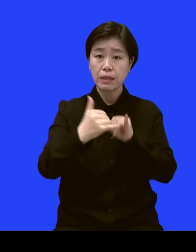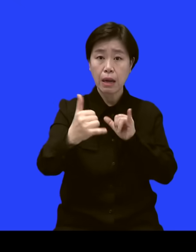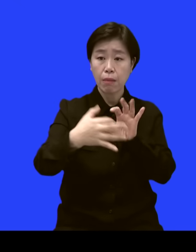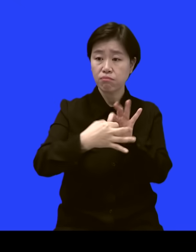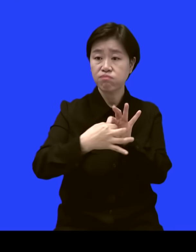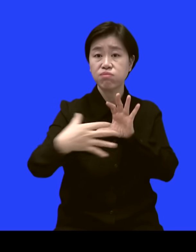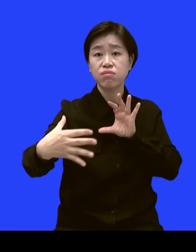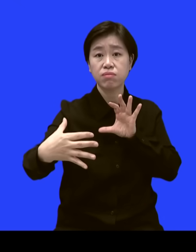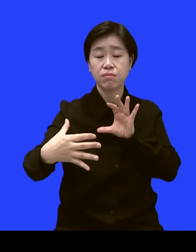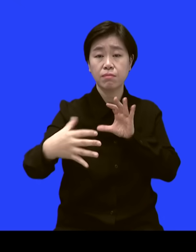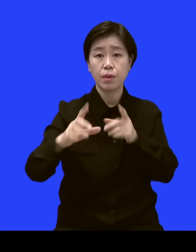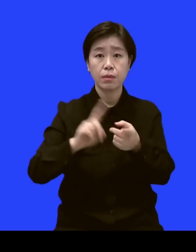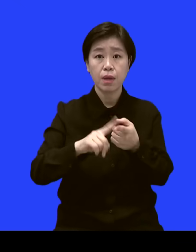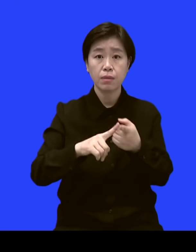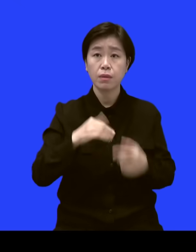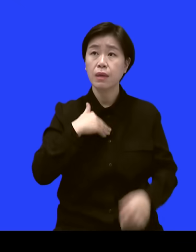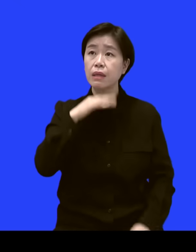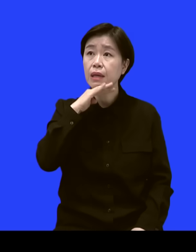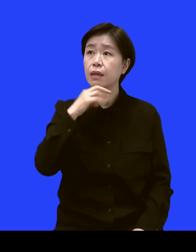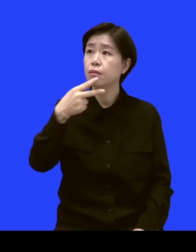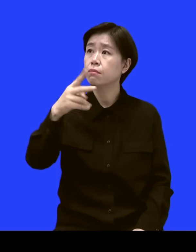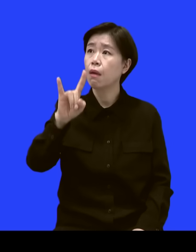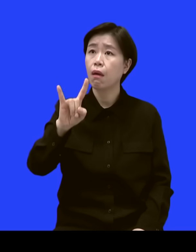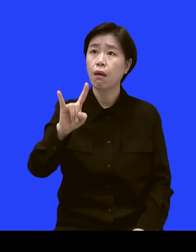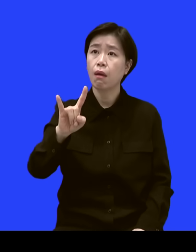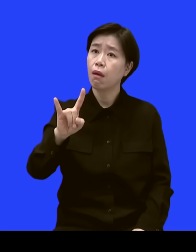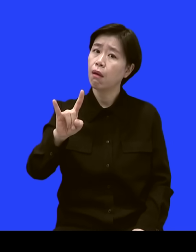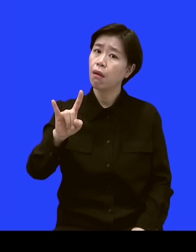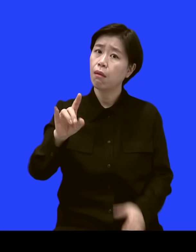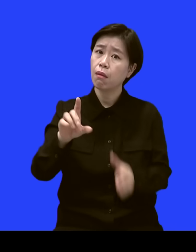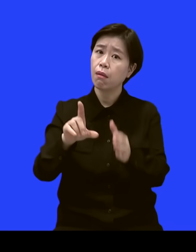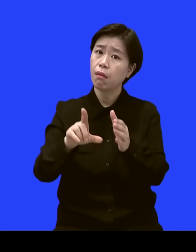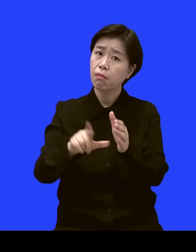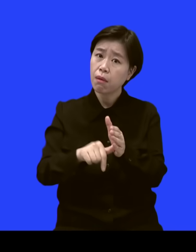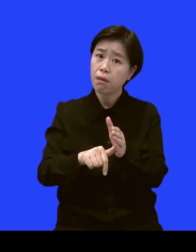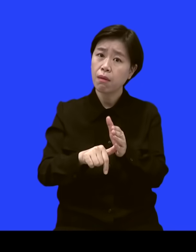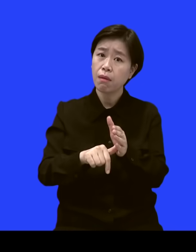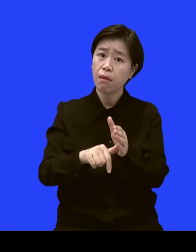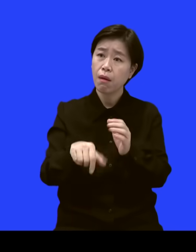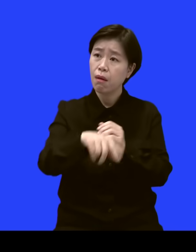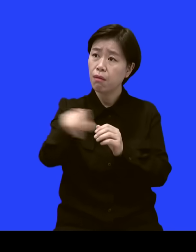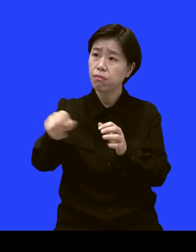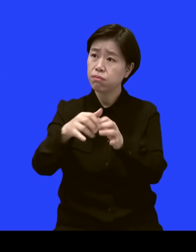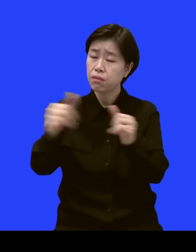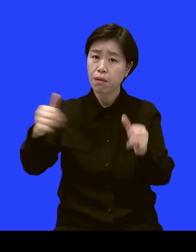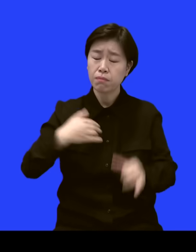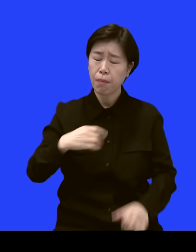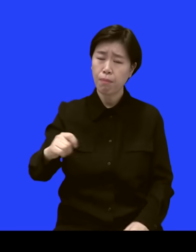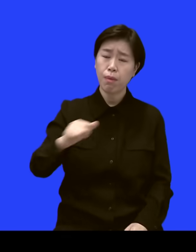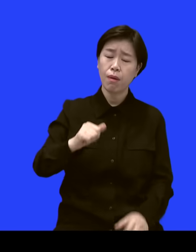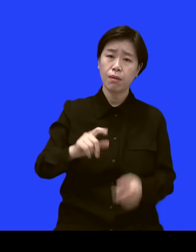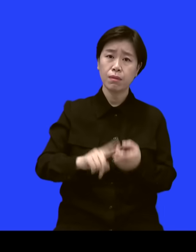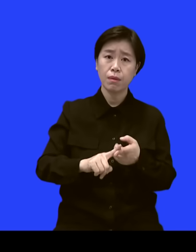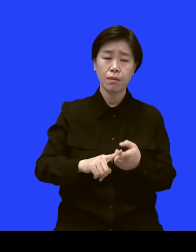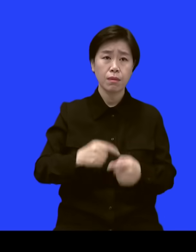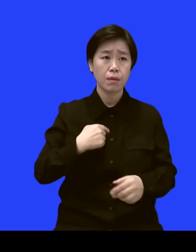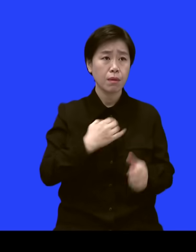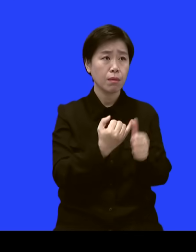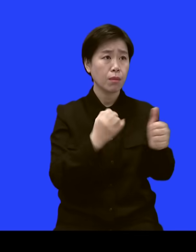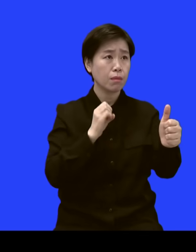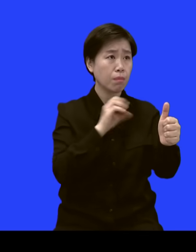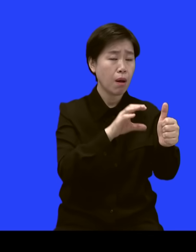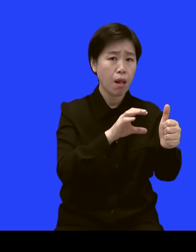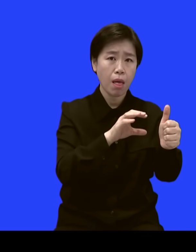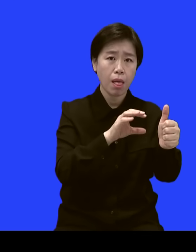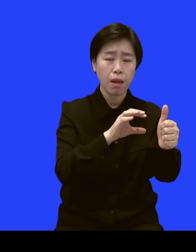뭐 40 넘은 네네. 사람이 인간관계에서 왕따를 당해서 힘들어한다는 거를 남편한테 말을 못 하겠더라고요.